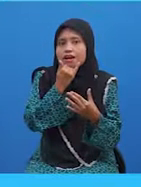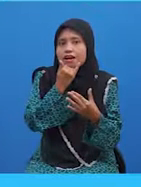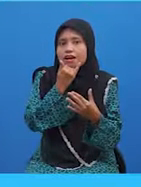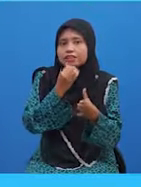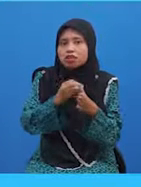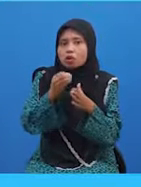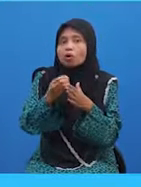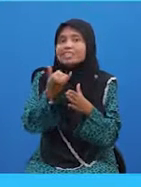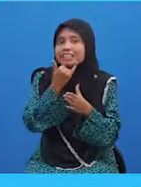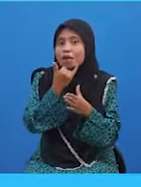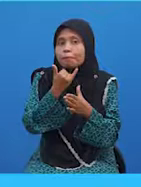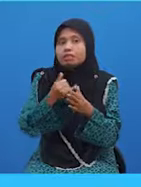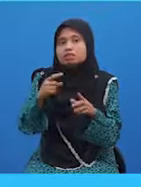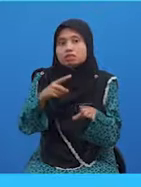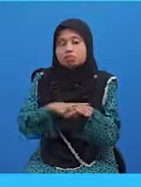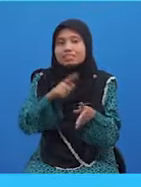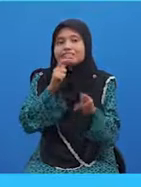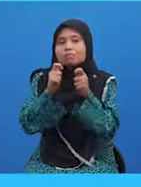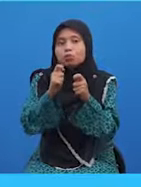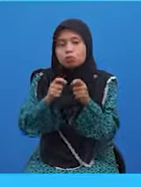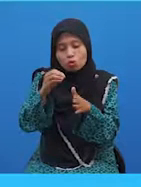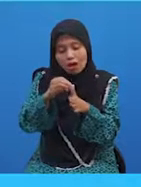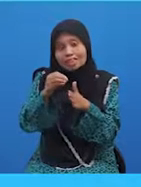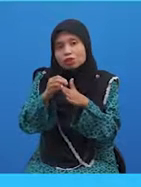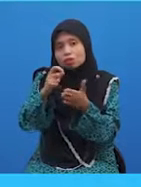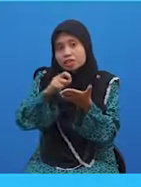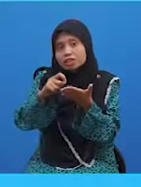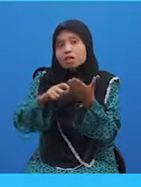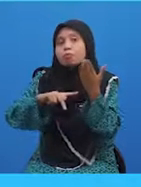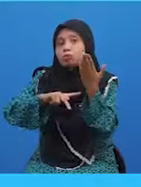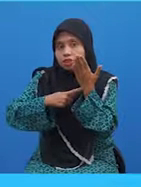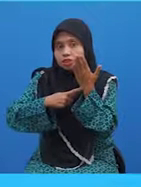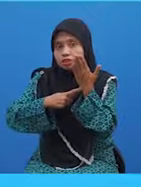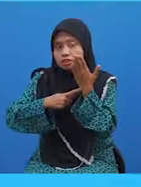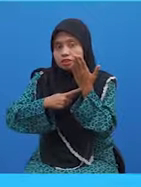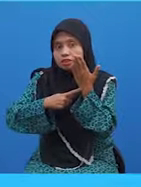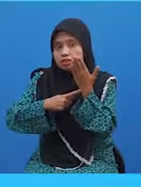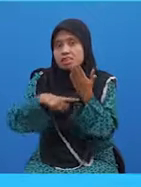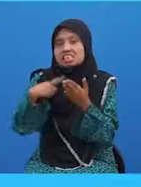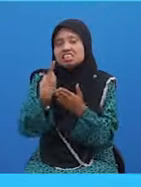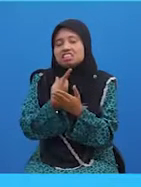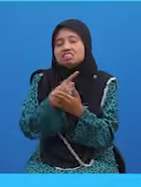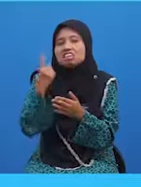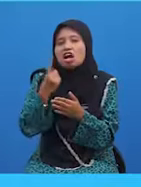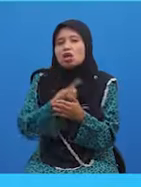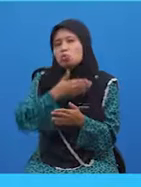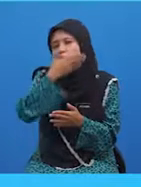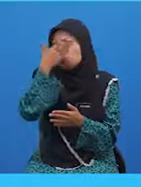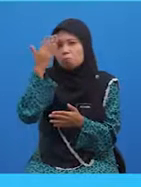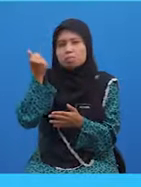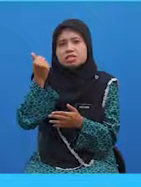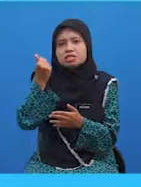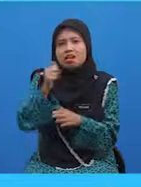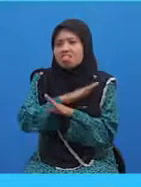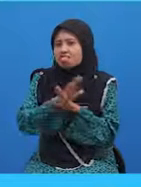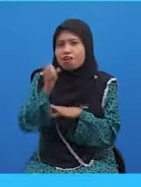atau kesilapan semasa bertutur atau menulis. Puncanya adalah disebabkan sikap kita yang alpa,